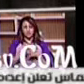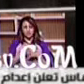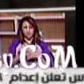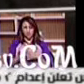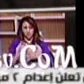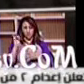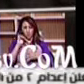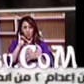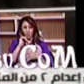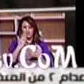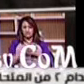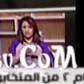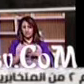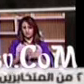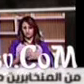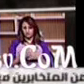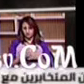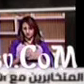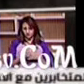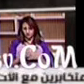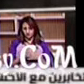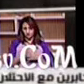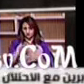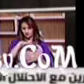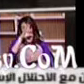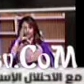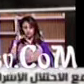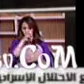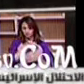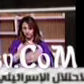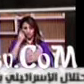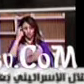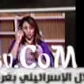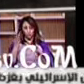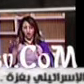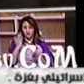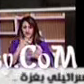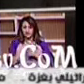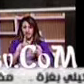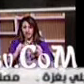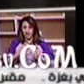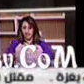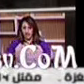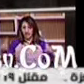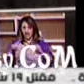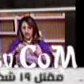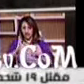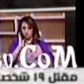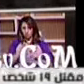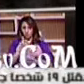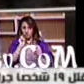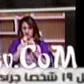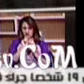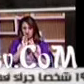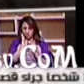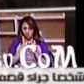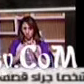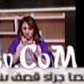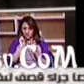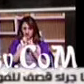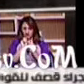هناك سر في هذا الموضوع غير معلن والحاجه الثانيه هل وهل من حق اللجنه اصدار اي تعديل على النتيجه يعني بما ان